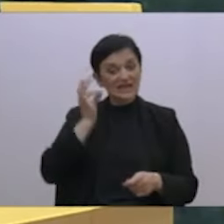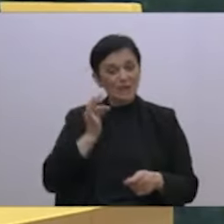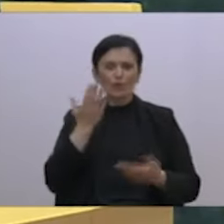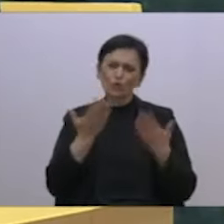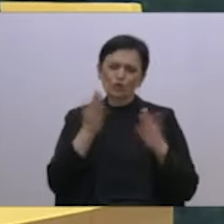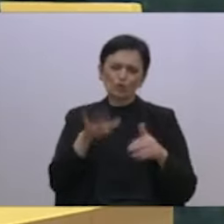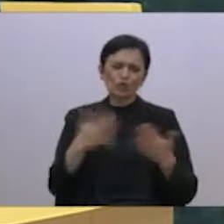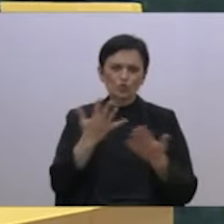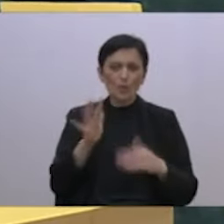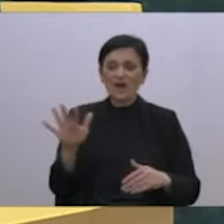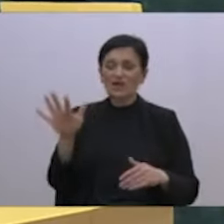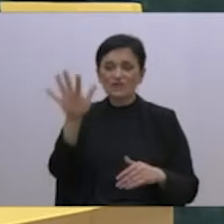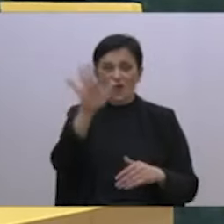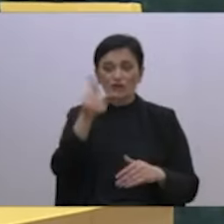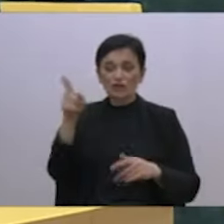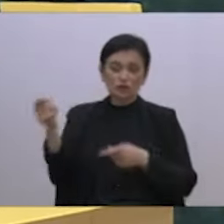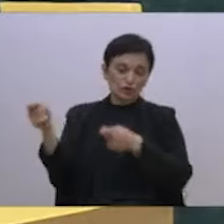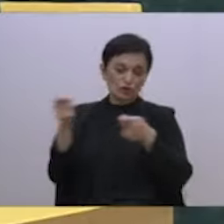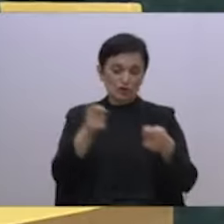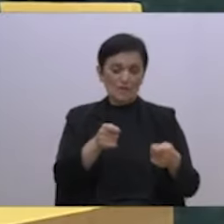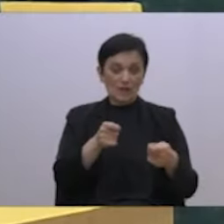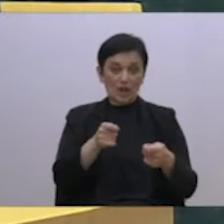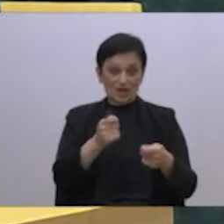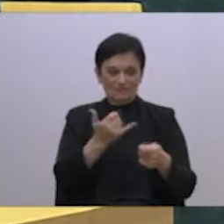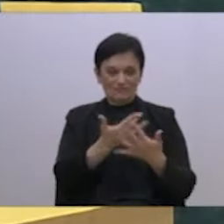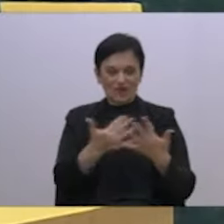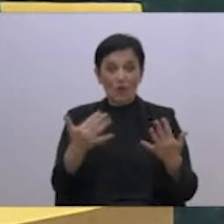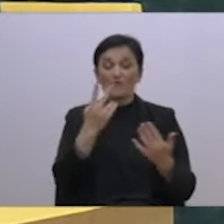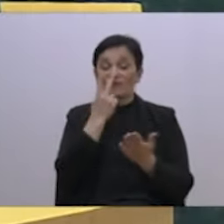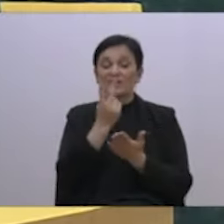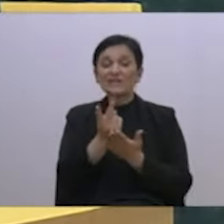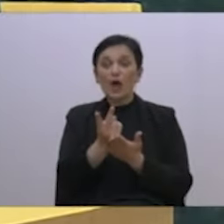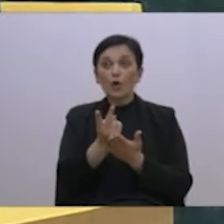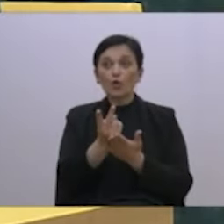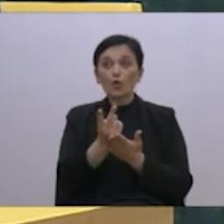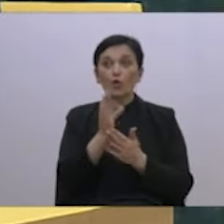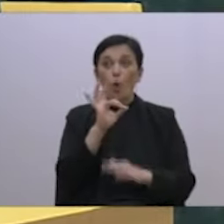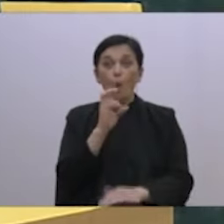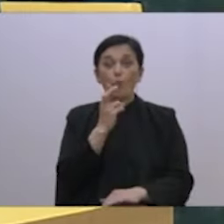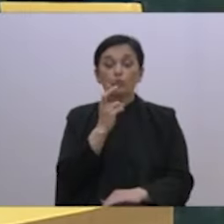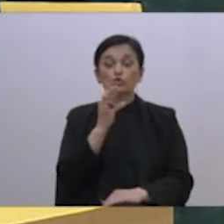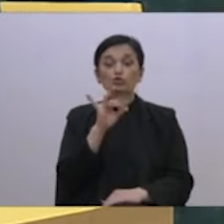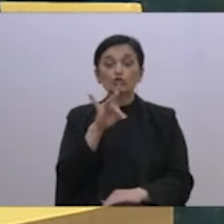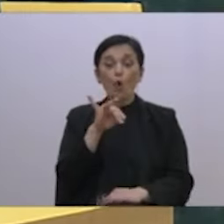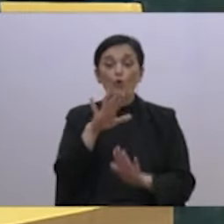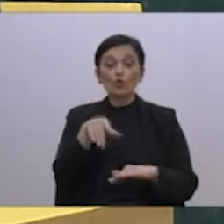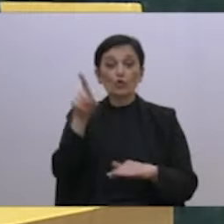თუნდაც რომელიღაც ქვეყნიდან მას შემოაქ ეს აქტივები ეხლა ვნახოთ ოფშორში